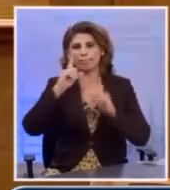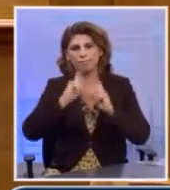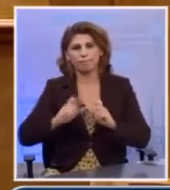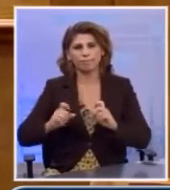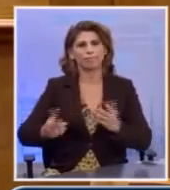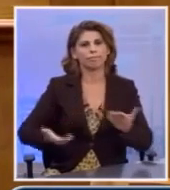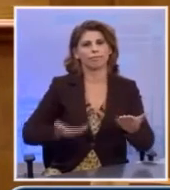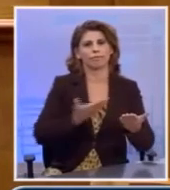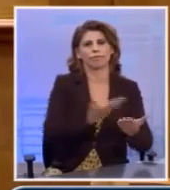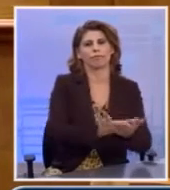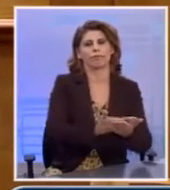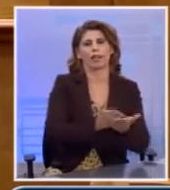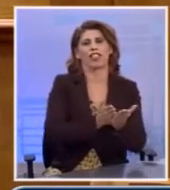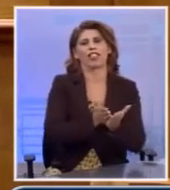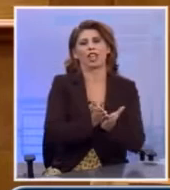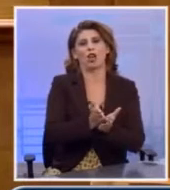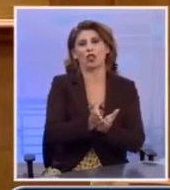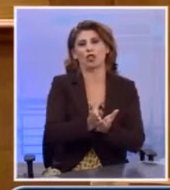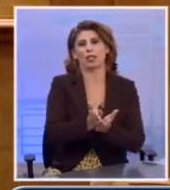δικαιοσύνη,